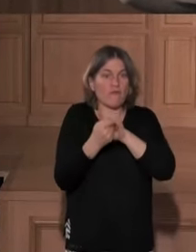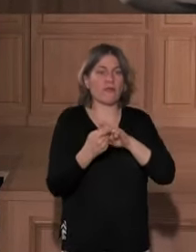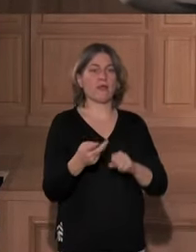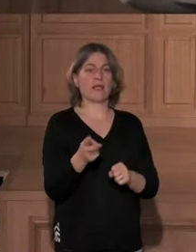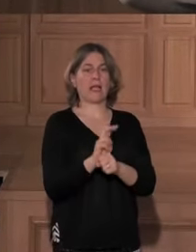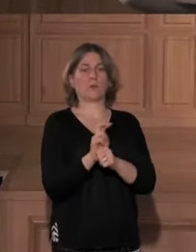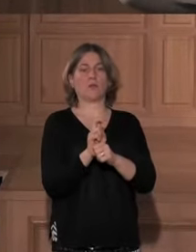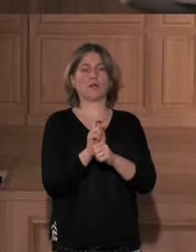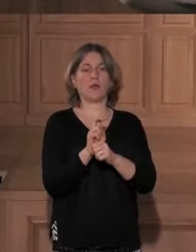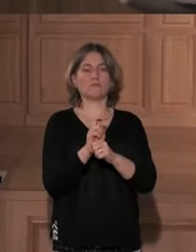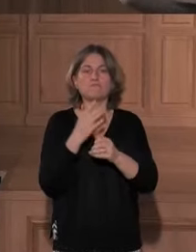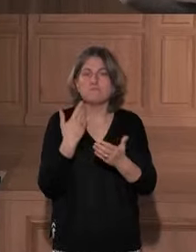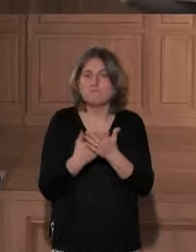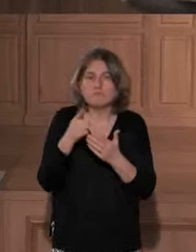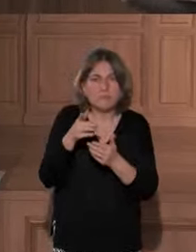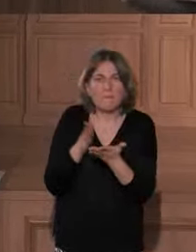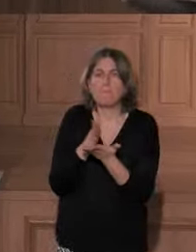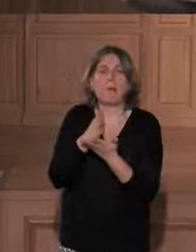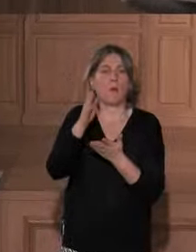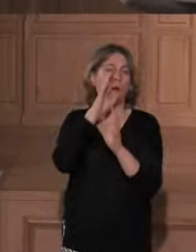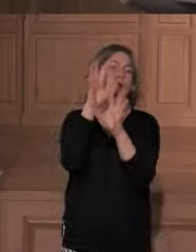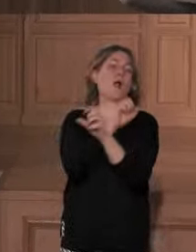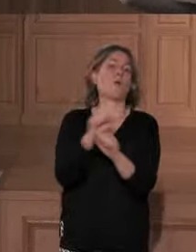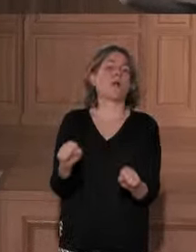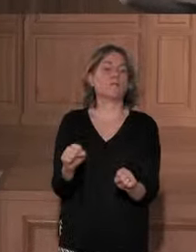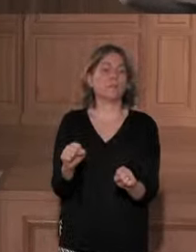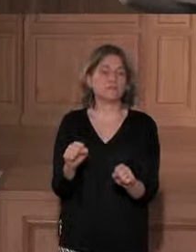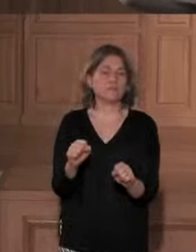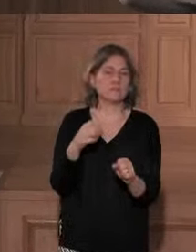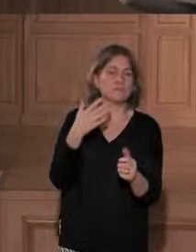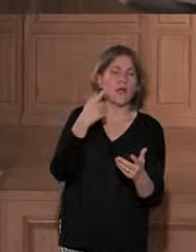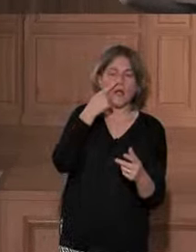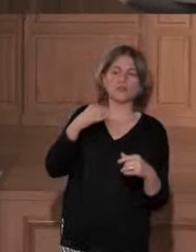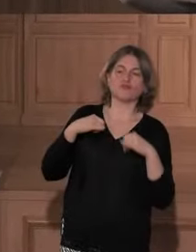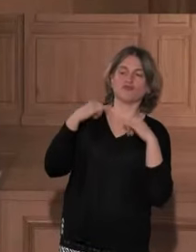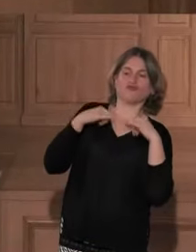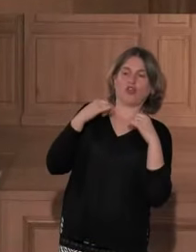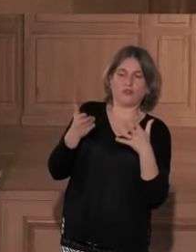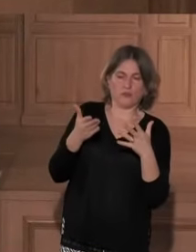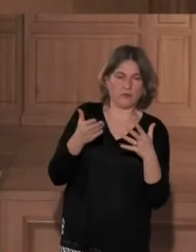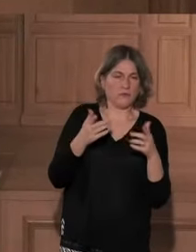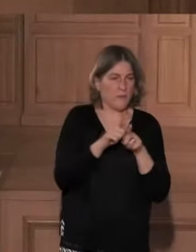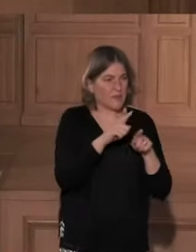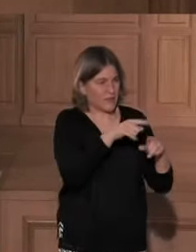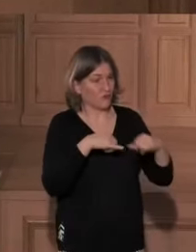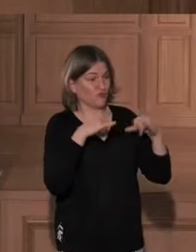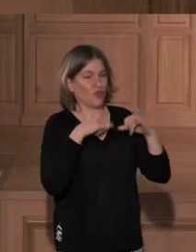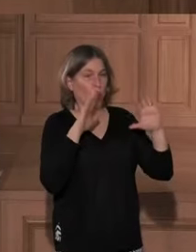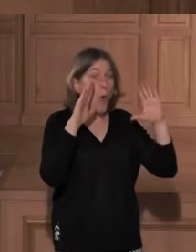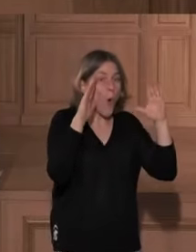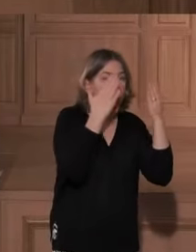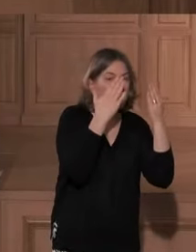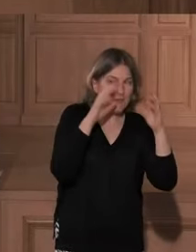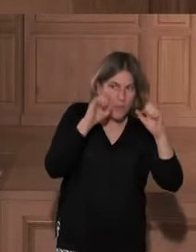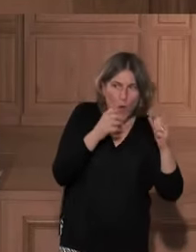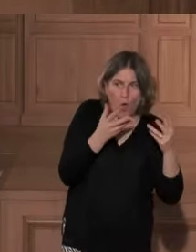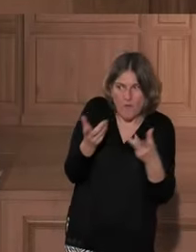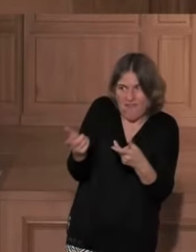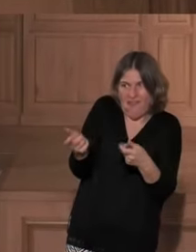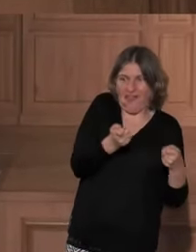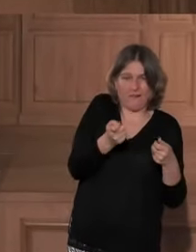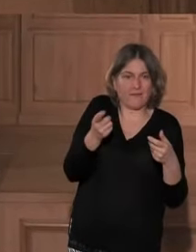eux aussi des parcours étonnants auxquels on ne se serait sans doute pas attendu, comme si ces jeunes autistes avaient une capacité de mobiliser eux